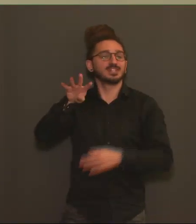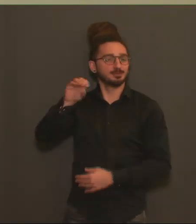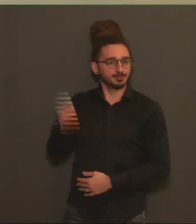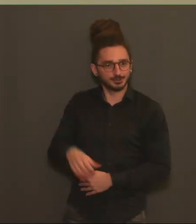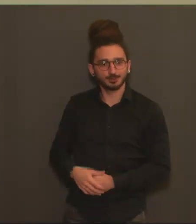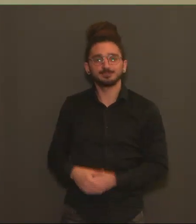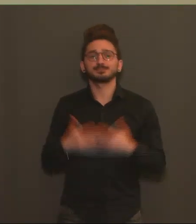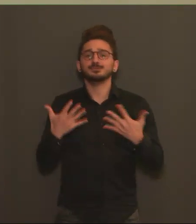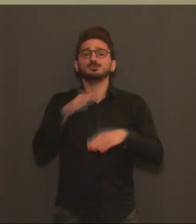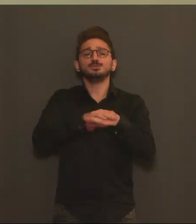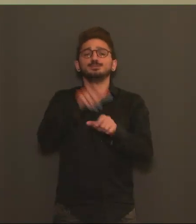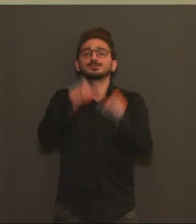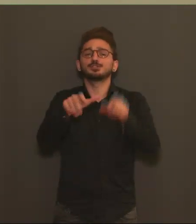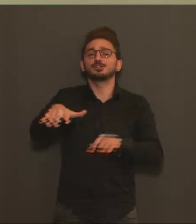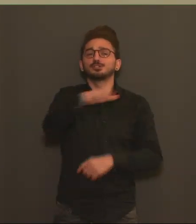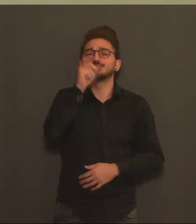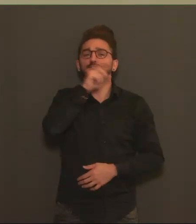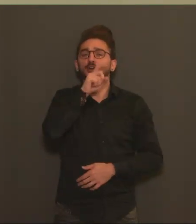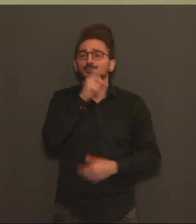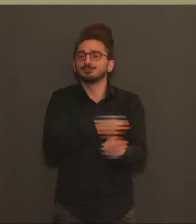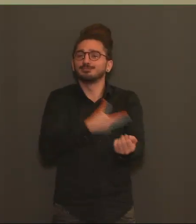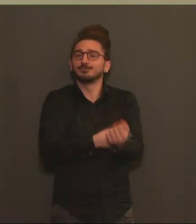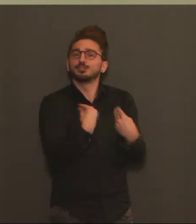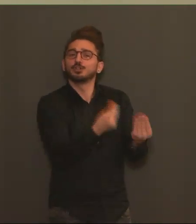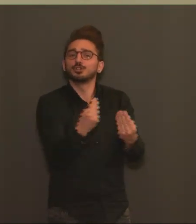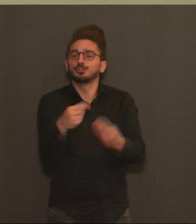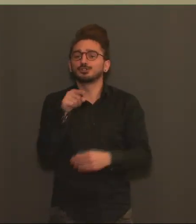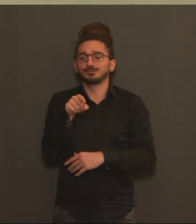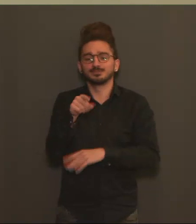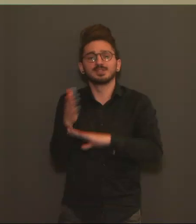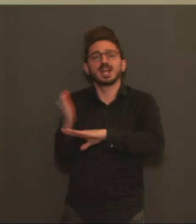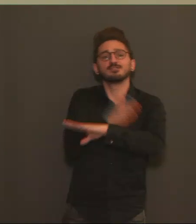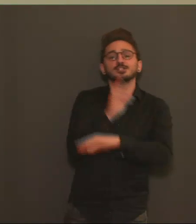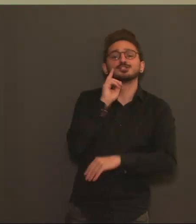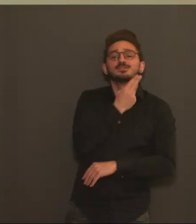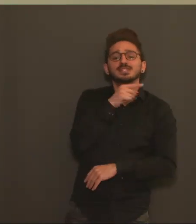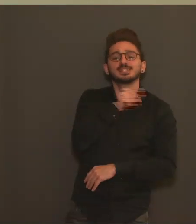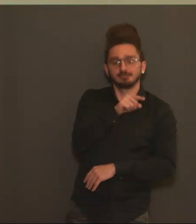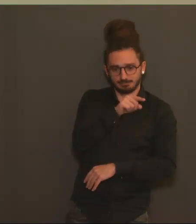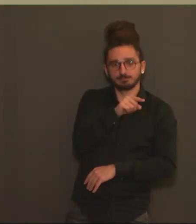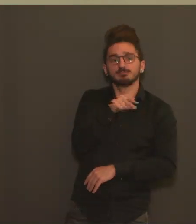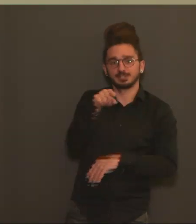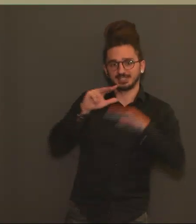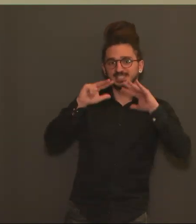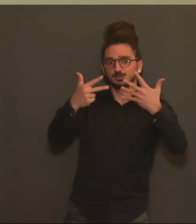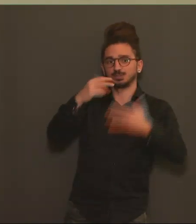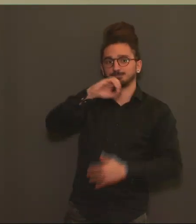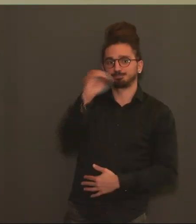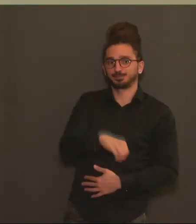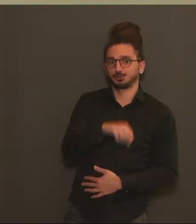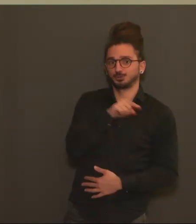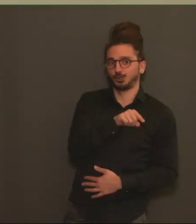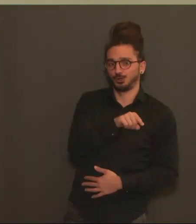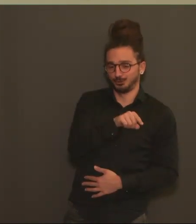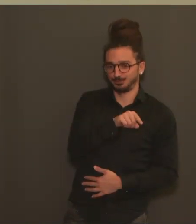puisse être vaccinée, 18% des donneurs qui ont des anticorps. Fin janvier, ce chiffre diminue un peu aux